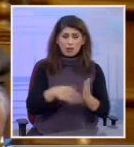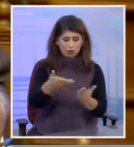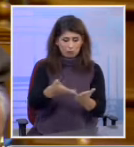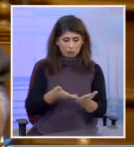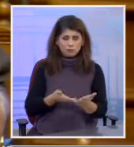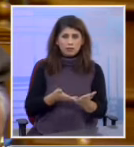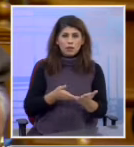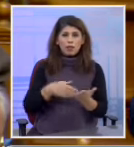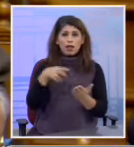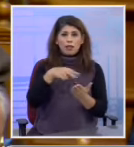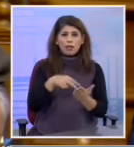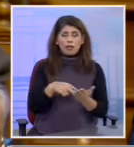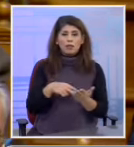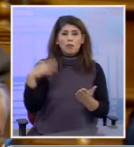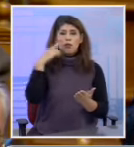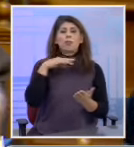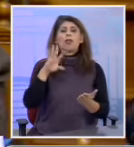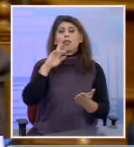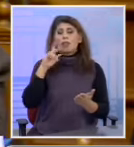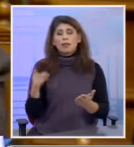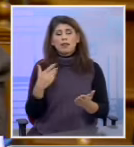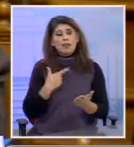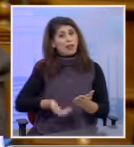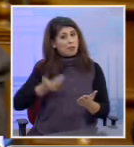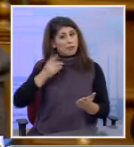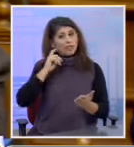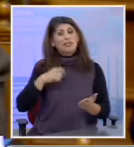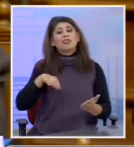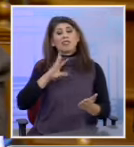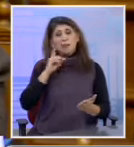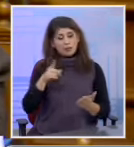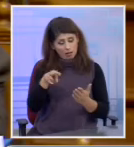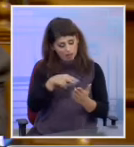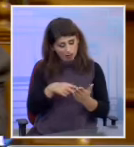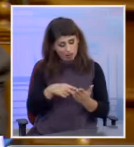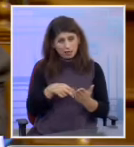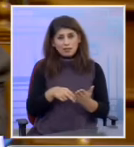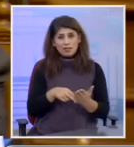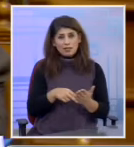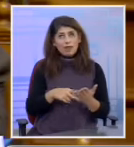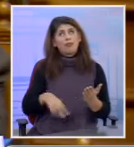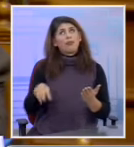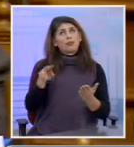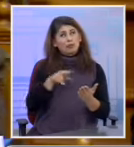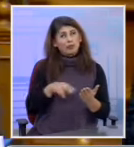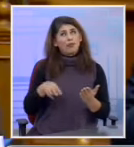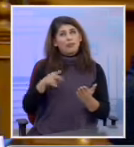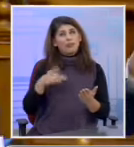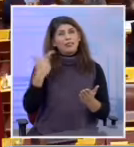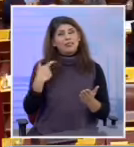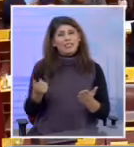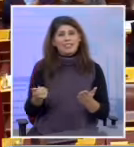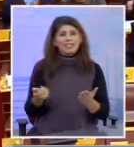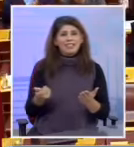Πρωθυπουργός δεν απάντησε. Είχε προεξοφλήσει ότι δεν θα απαντήσει. Και διαβάζει από κείμενο περίησης.